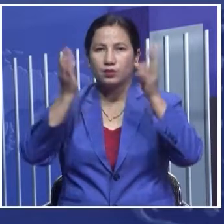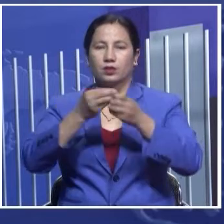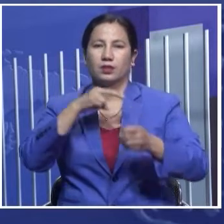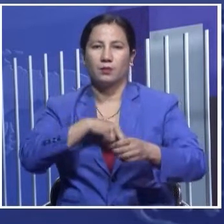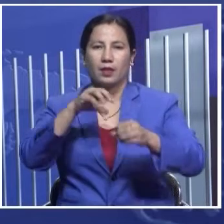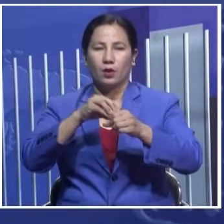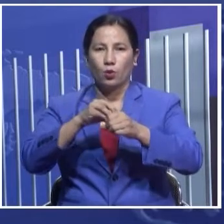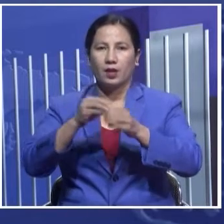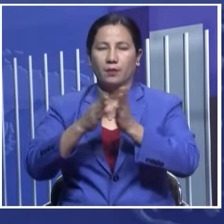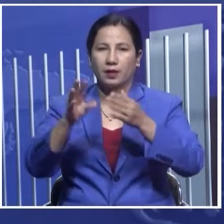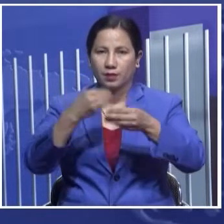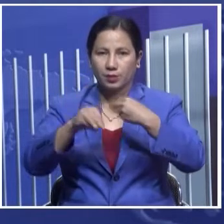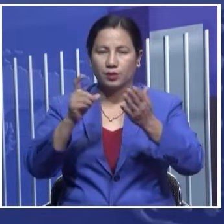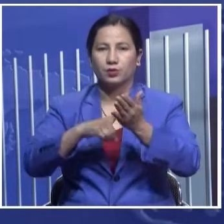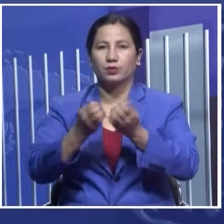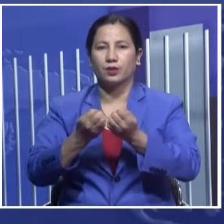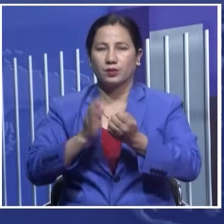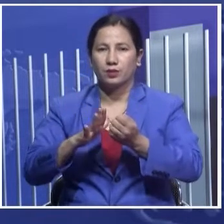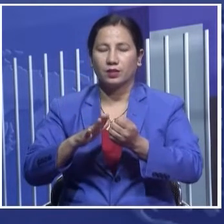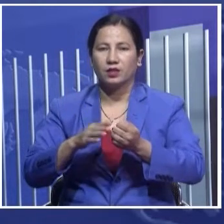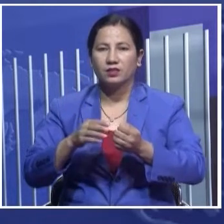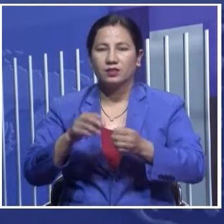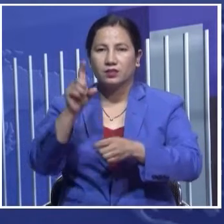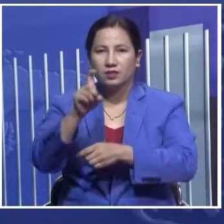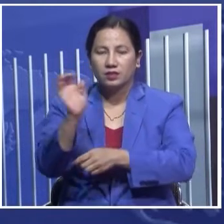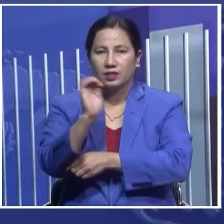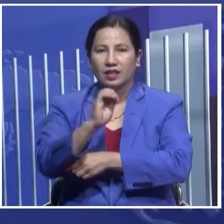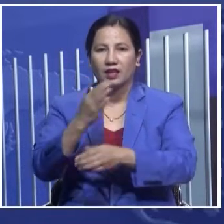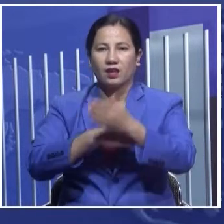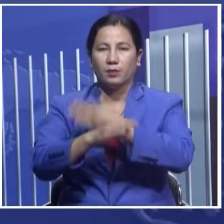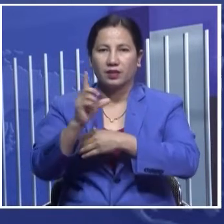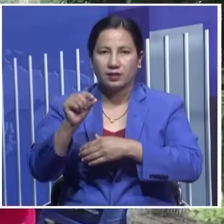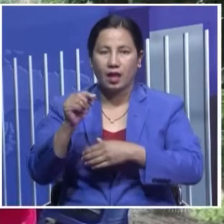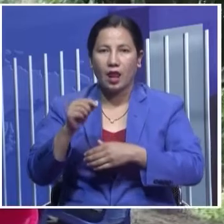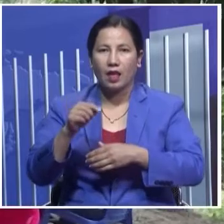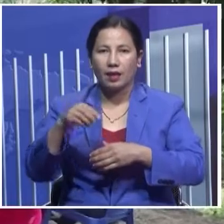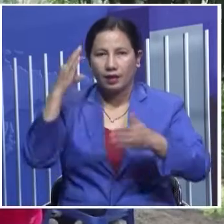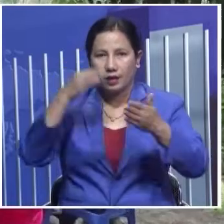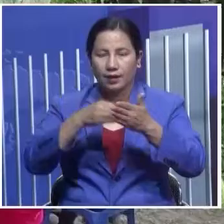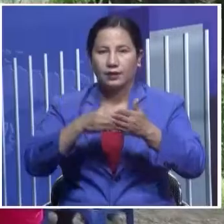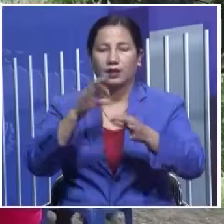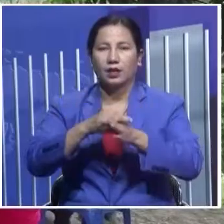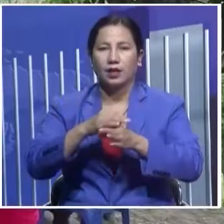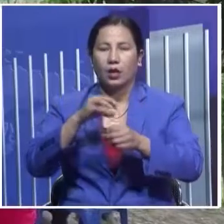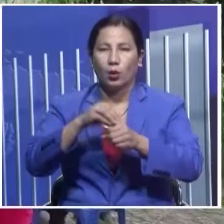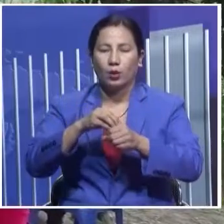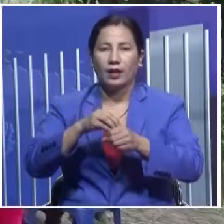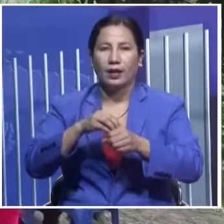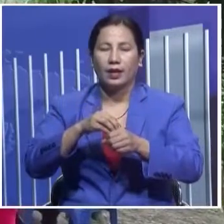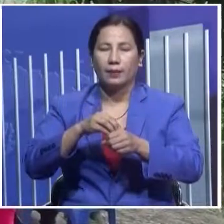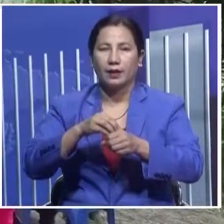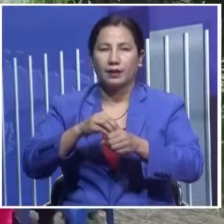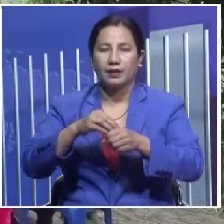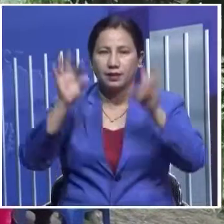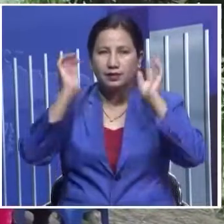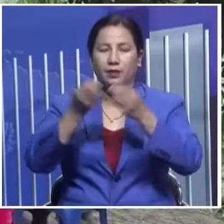ओडाबाटै वितरण गर्न सुरु गरेको छ। अशक्त ज्येष्ठ नागरिक र अपाङ्गतालाई मध्यनजर गर्दै ओडाबाटै सामाजिक सुरक्षा भत्ता वितरण